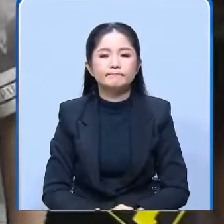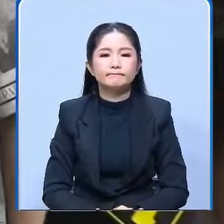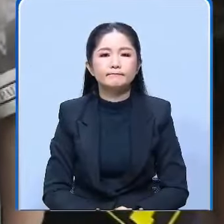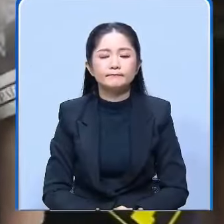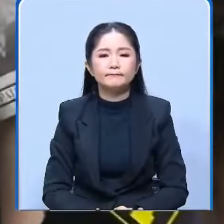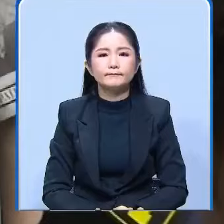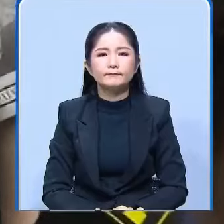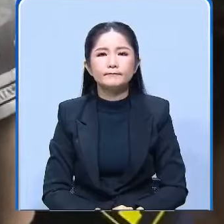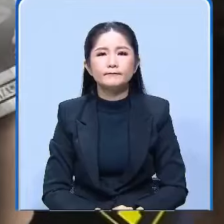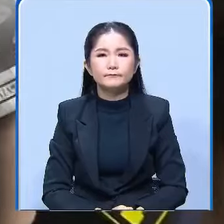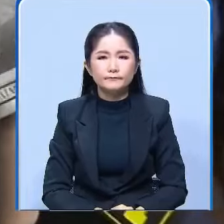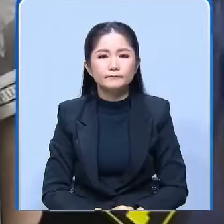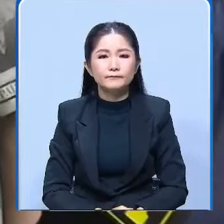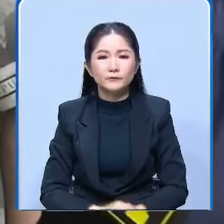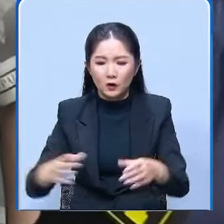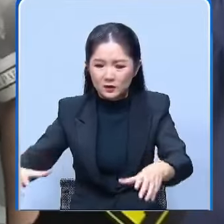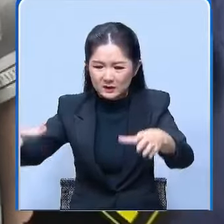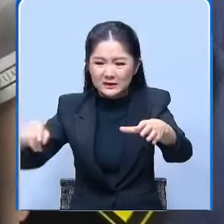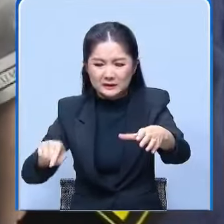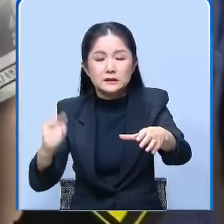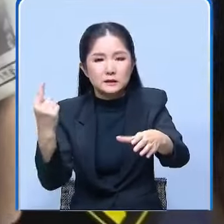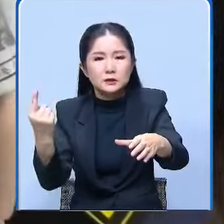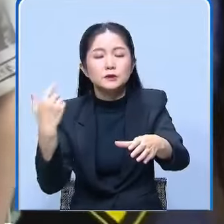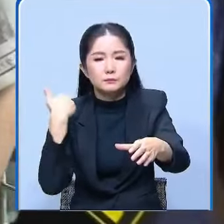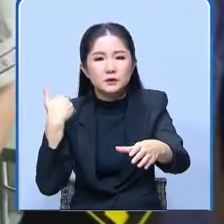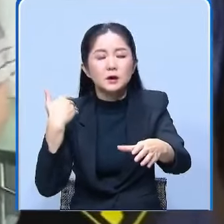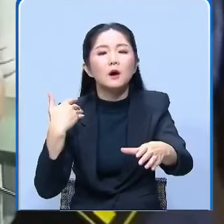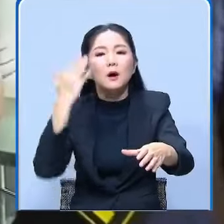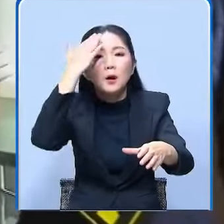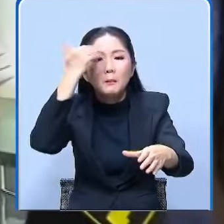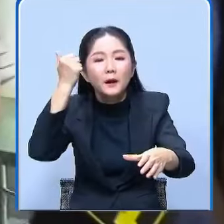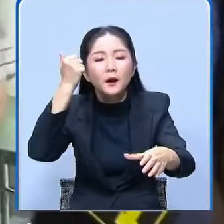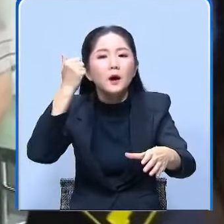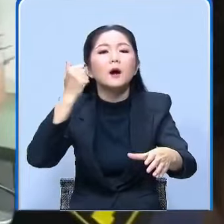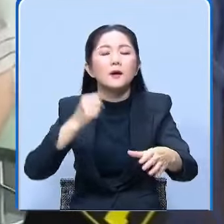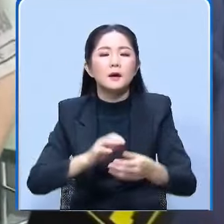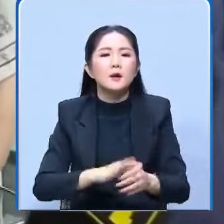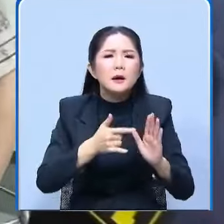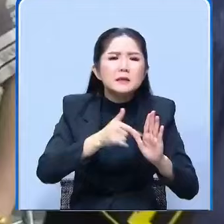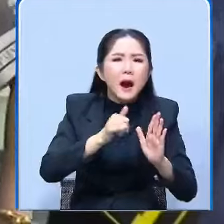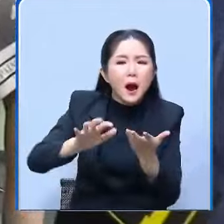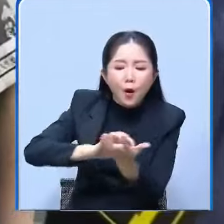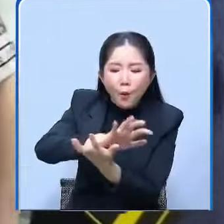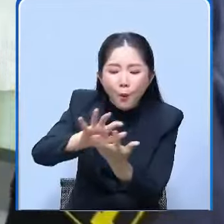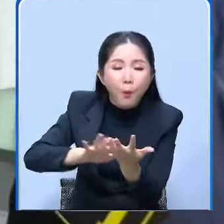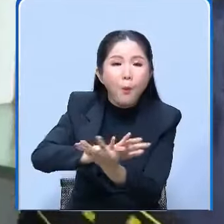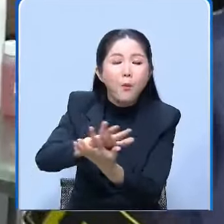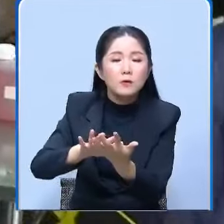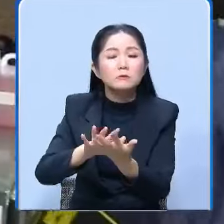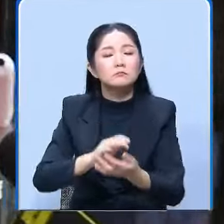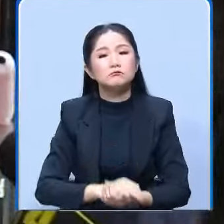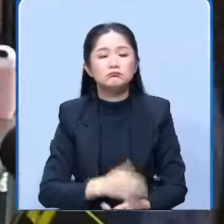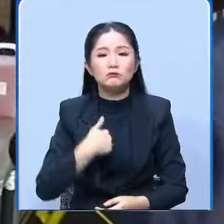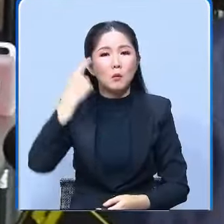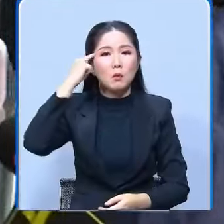วแบบไปผสมน้ำยา เอาผ่า ใช่เพราะว่าถังอ่ะคือเราก็ไม่รู้ว่าจะมีเรื่องหรืออะไรไง